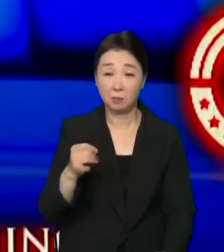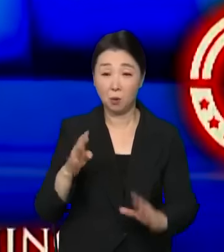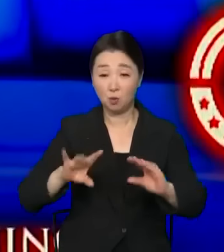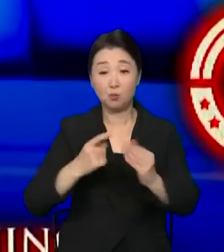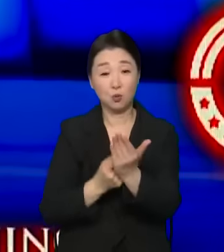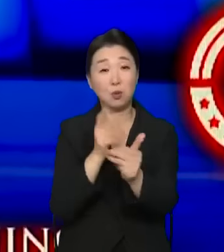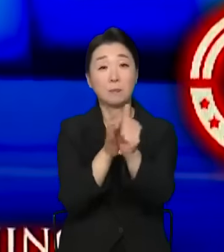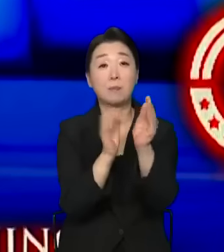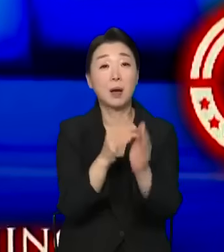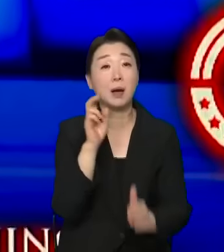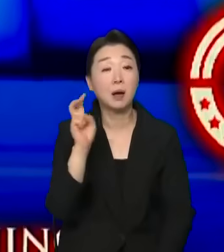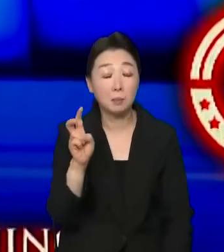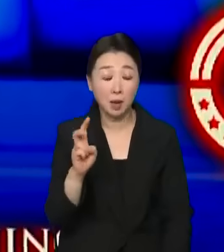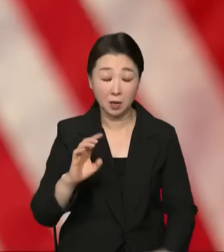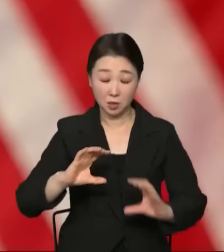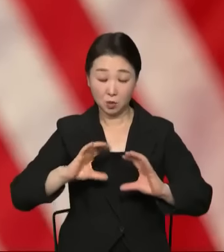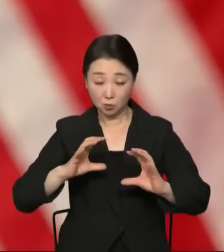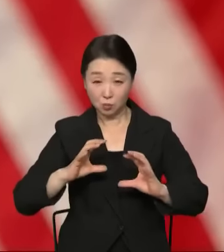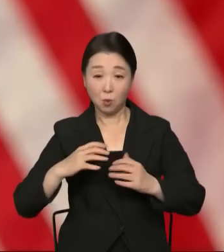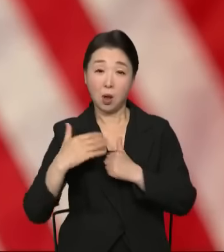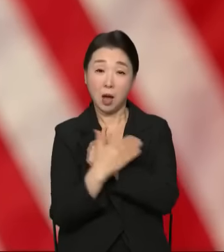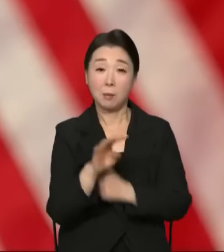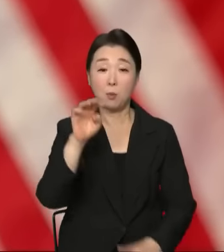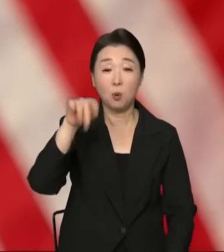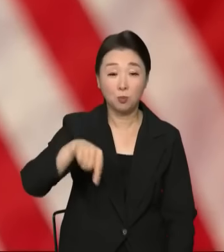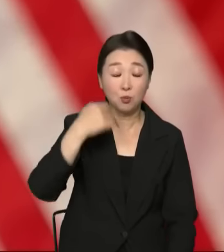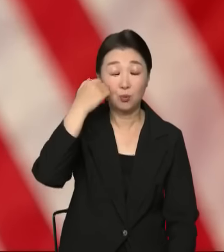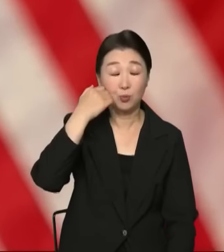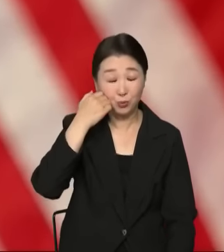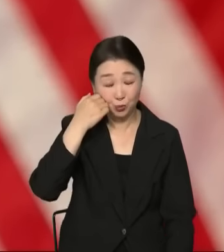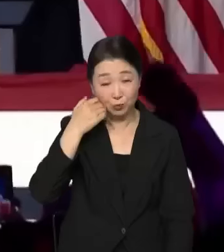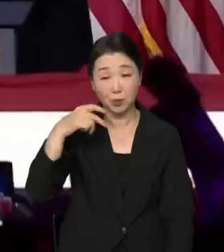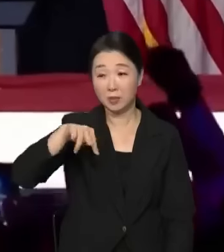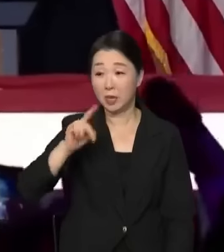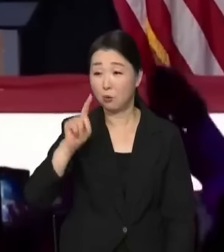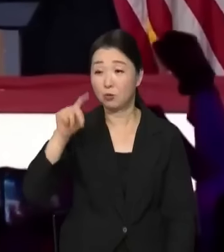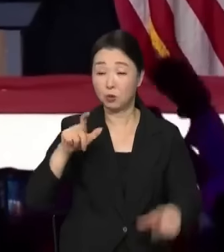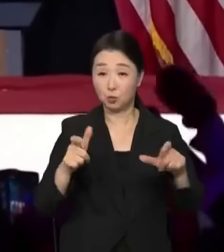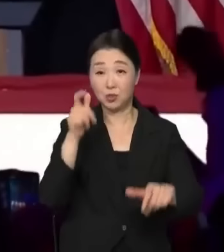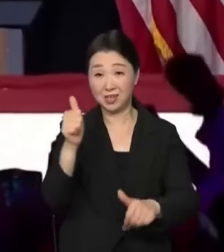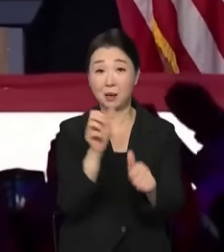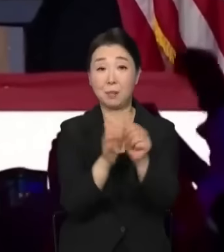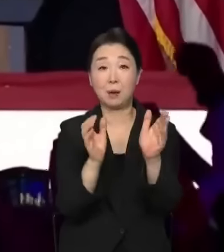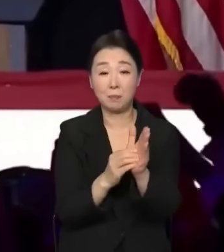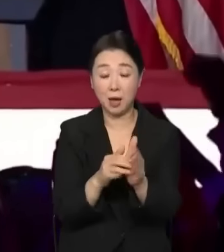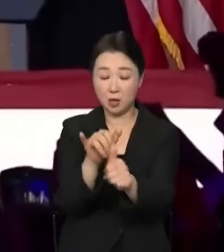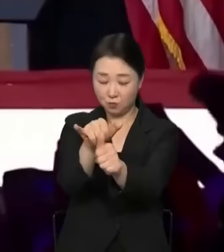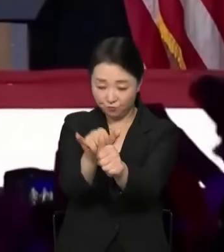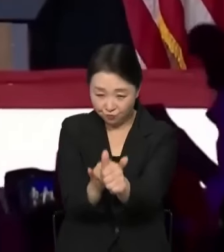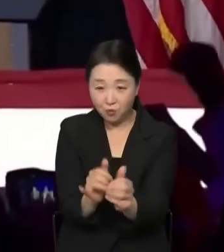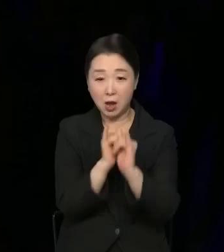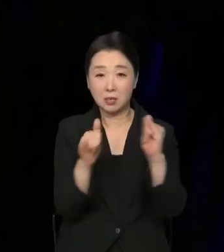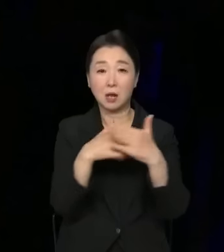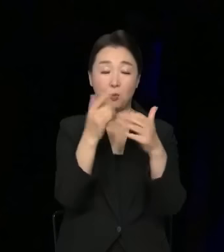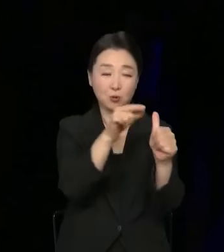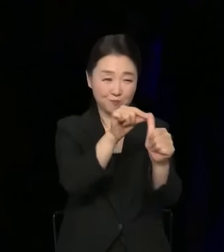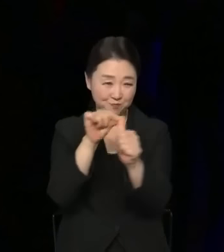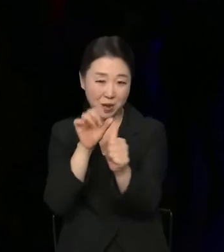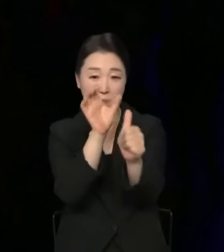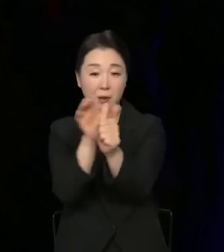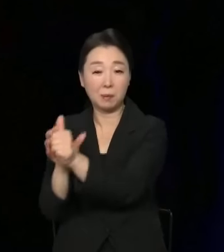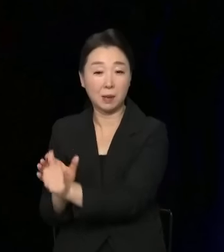또 국토안보부 장관으론 크리스티 놈 사우스다코타 주지사가 낙점됐습니다. 트럼프는 충성도 높은 측근들로 주요 보직을 채우고